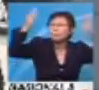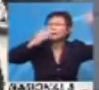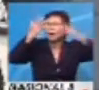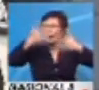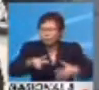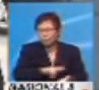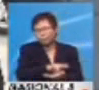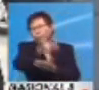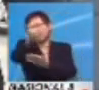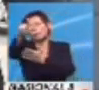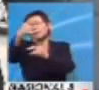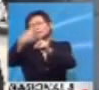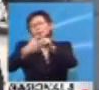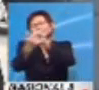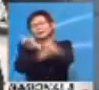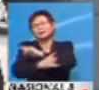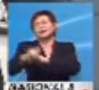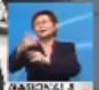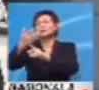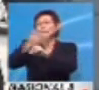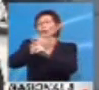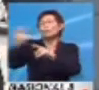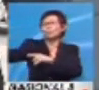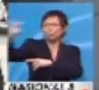melepas dari negara asal